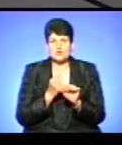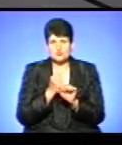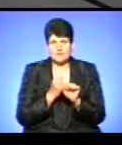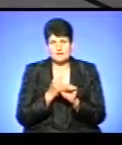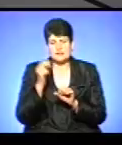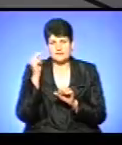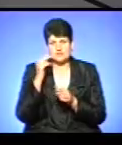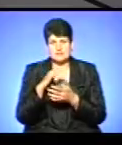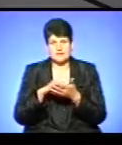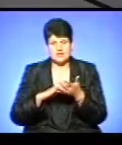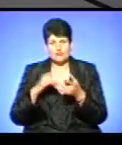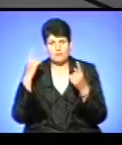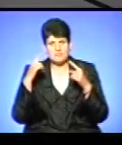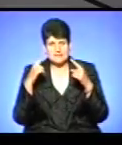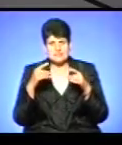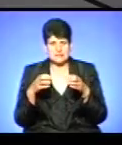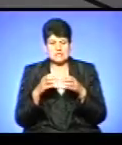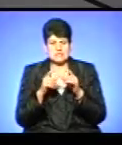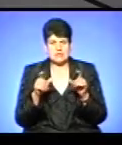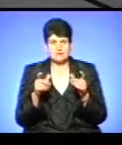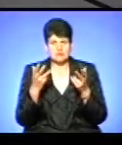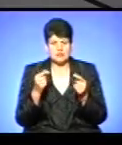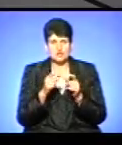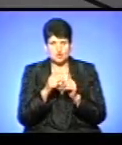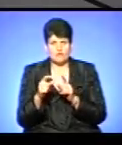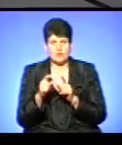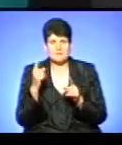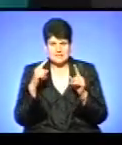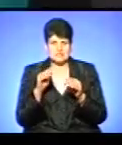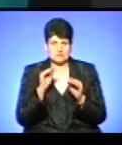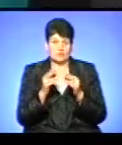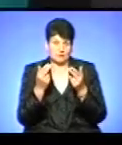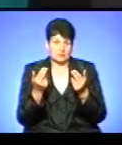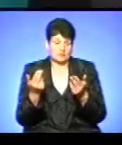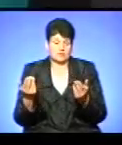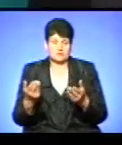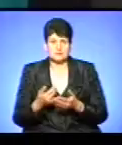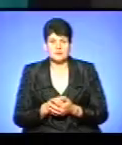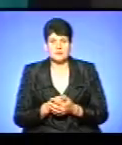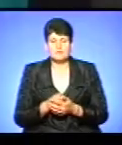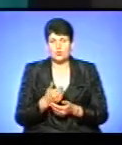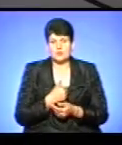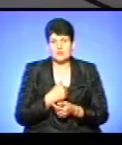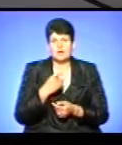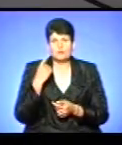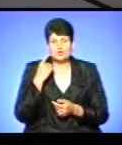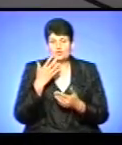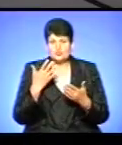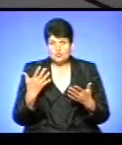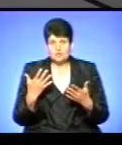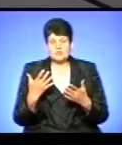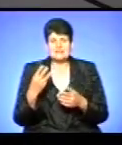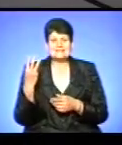десь навчатися далі в мистецьких закладах. Так. Тобто буде з словом мистецька складова. Так, звичайно. Ну, власне, це важливо, що ми хотіли почути.